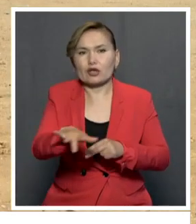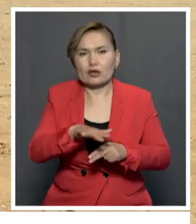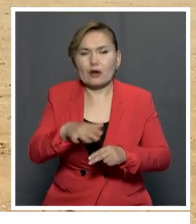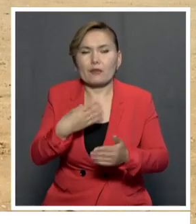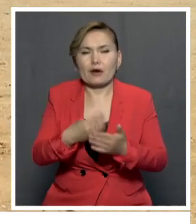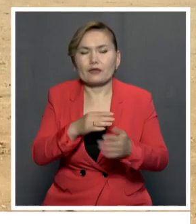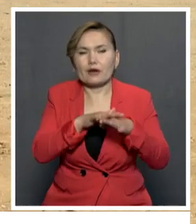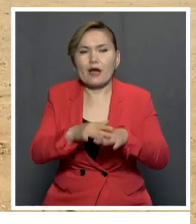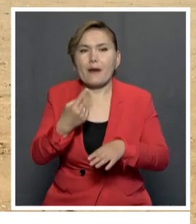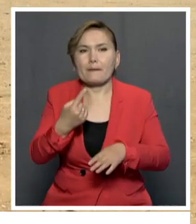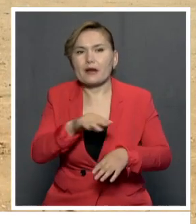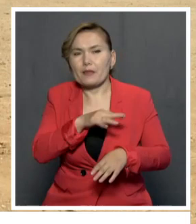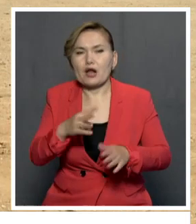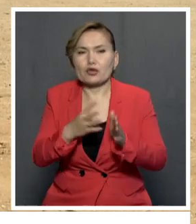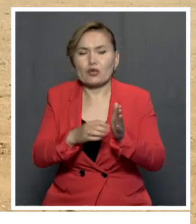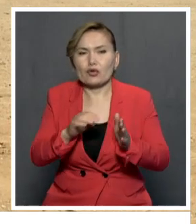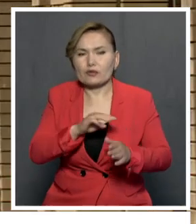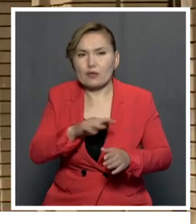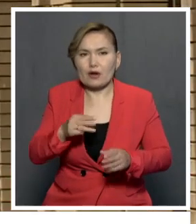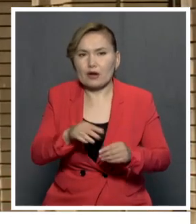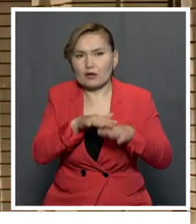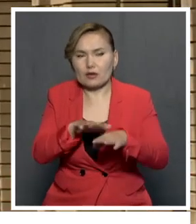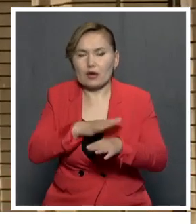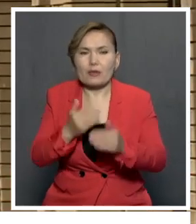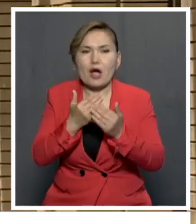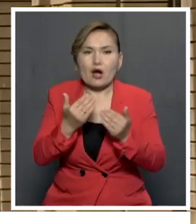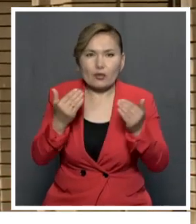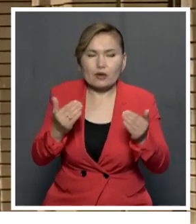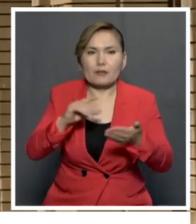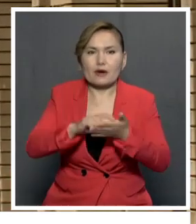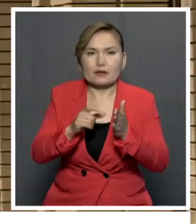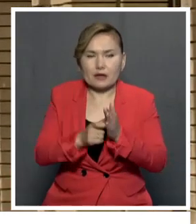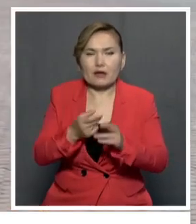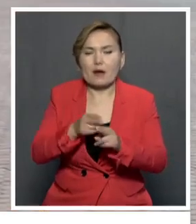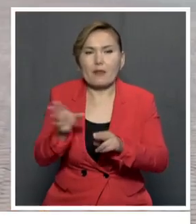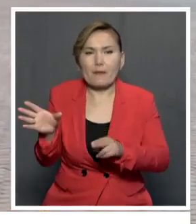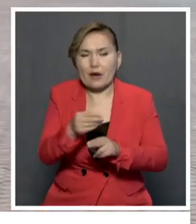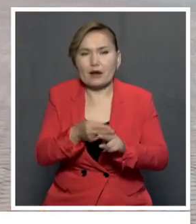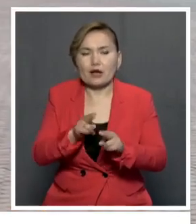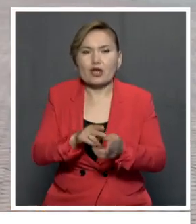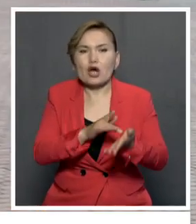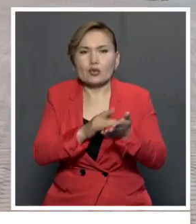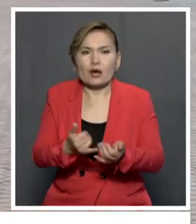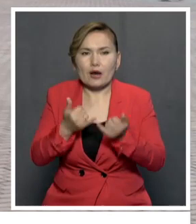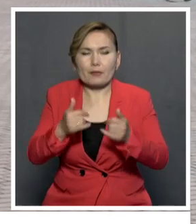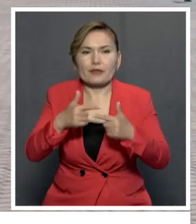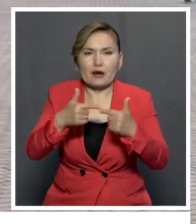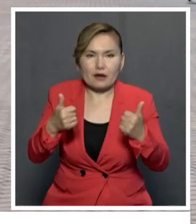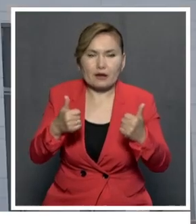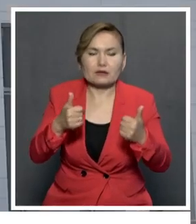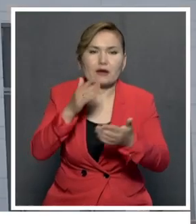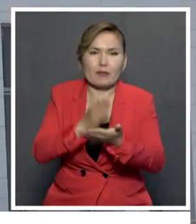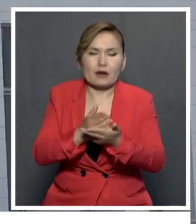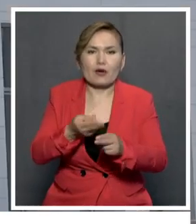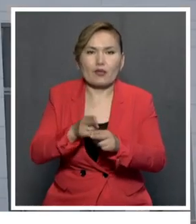бюджеттен 1 миллиард 900 миллион теңгеге жуық қаржы бөлінген. Мұнда көрме залы, кәдесей дүкені, зиярат етушілерге, туристерге арналған қонақ үй, шаруашылық бөлімдері